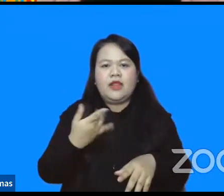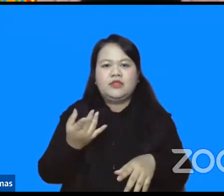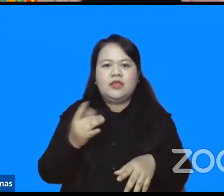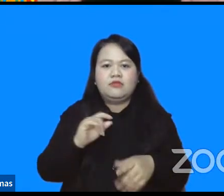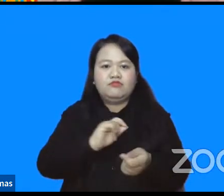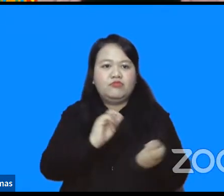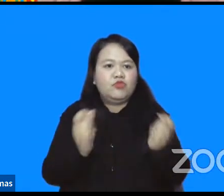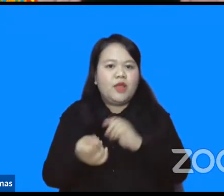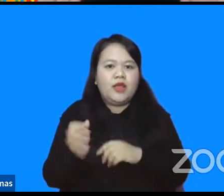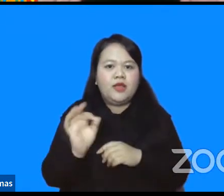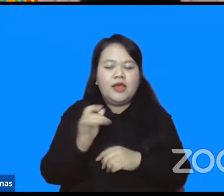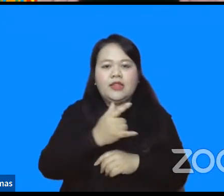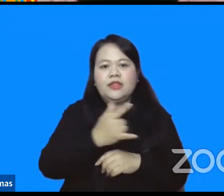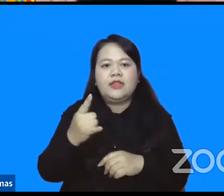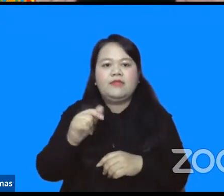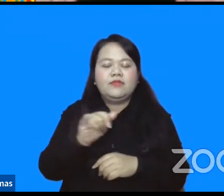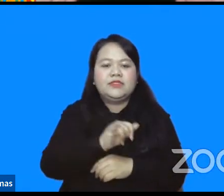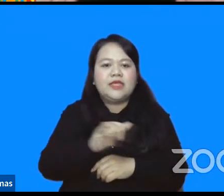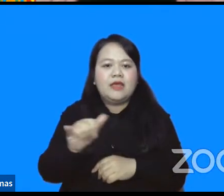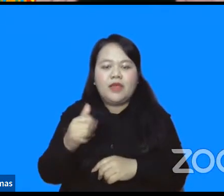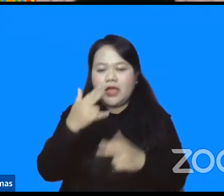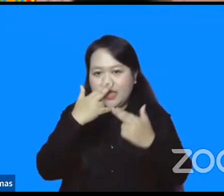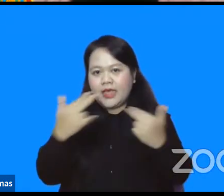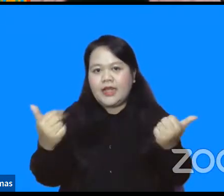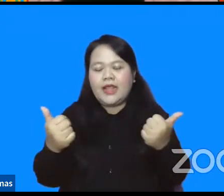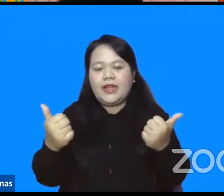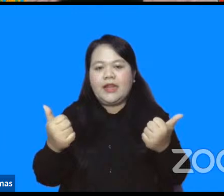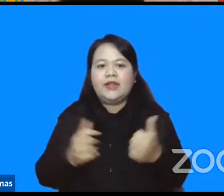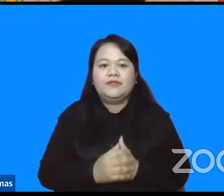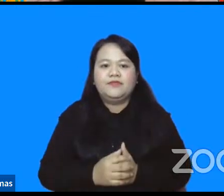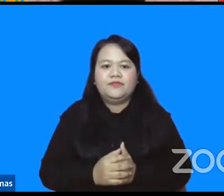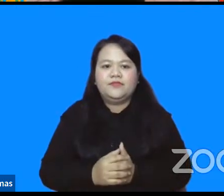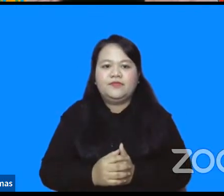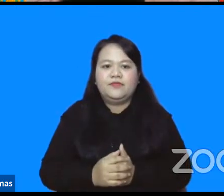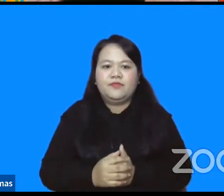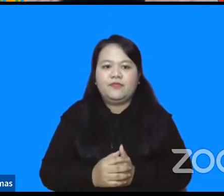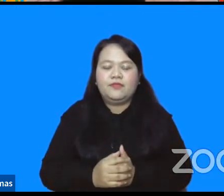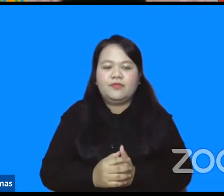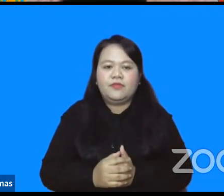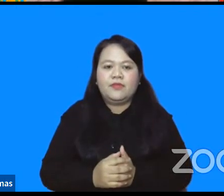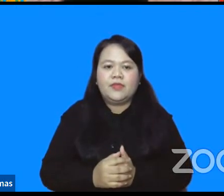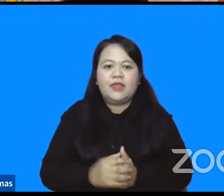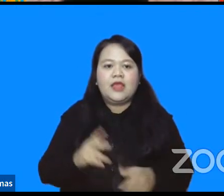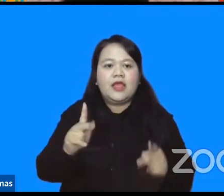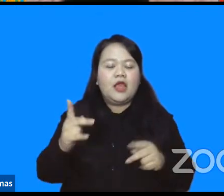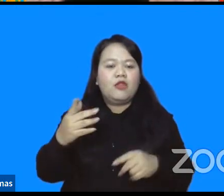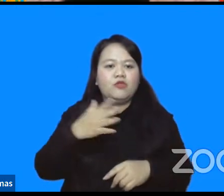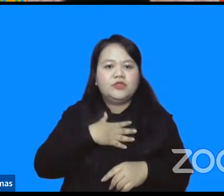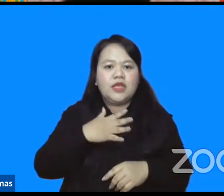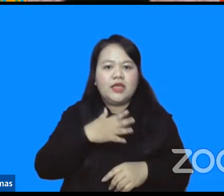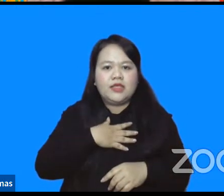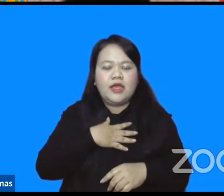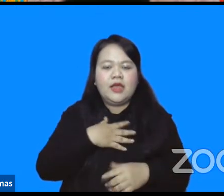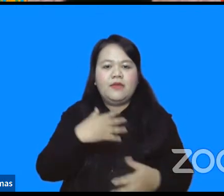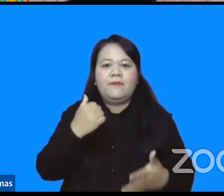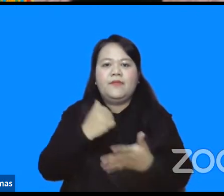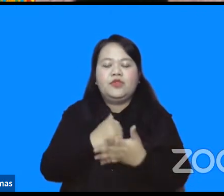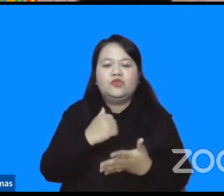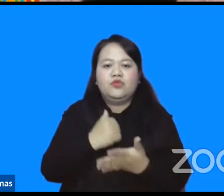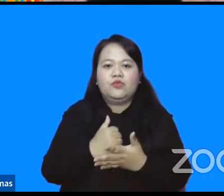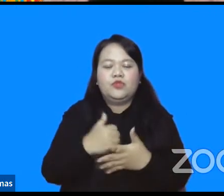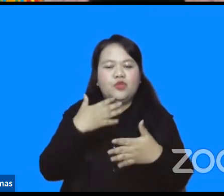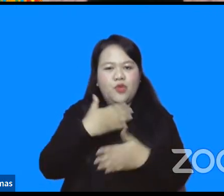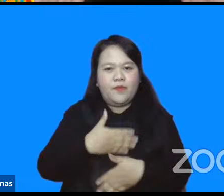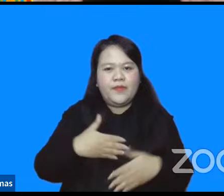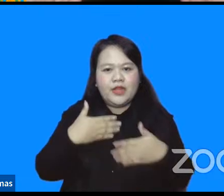berubah. Jadi tetap sama, ini keren sekali gitu ya. Jadi kalau saya Bunda ini sangat